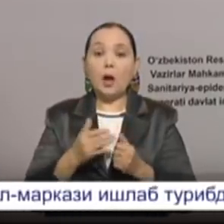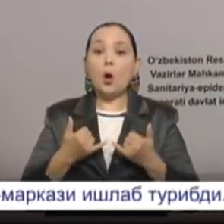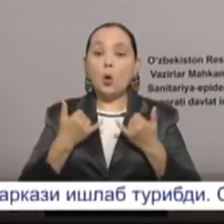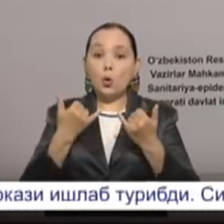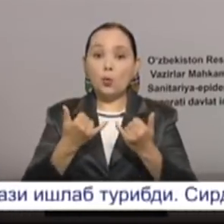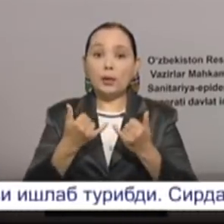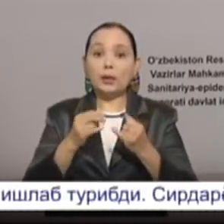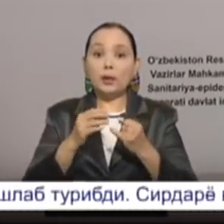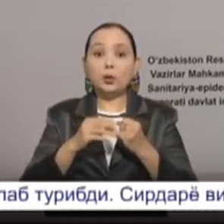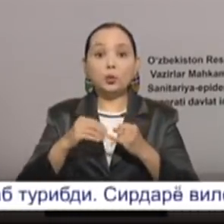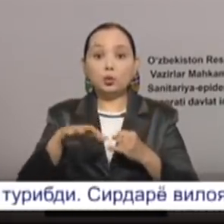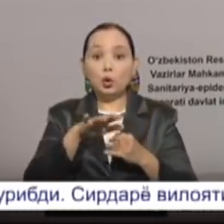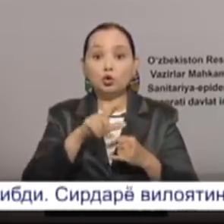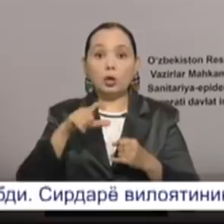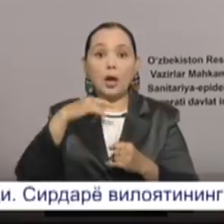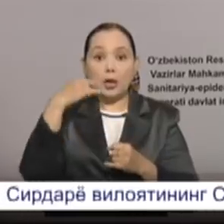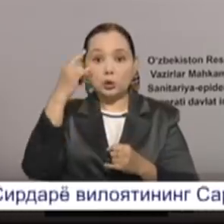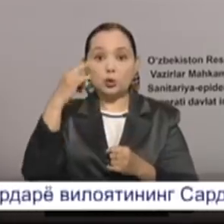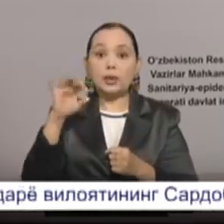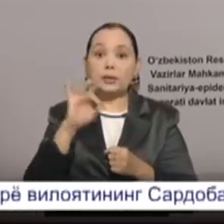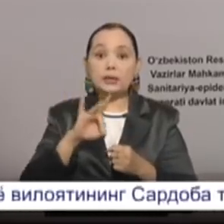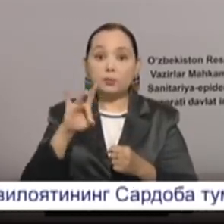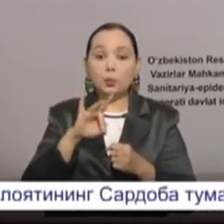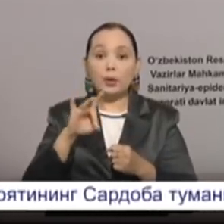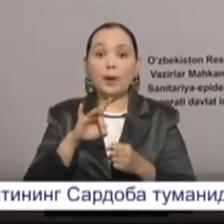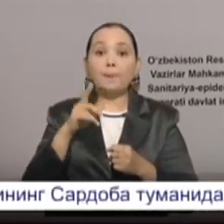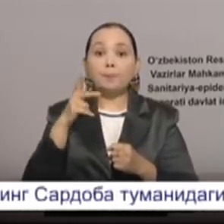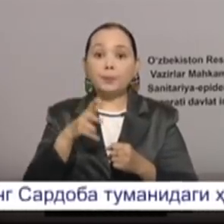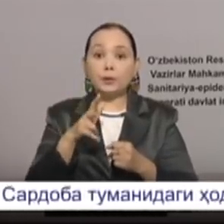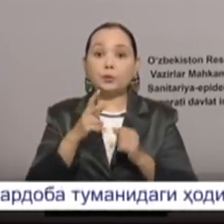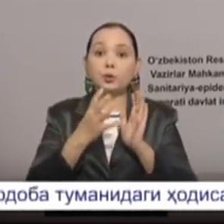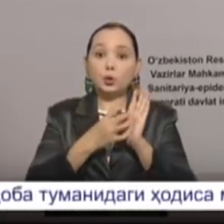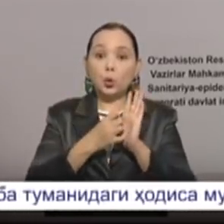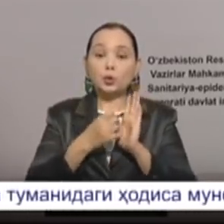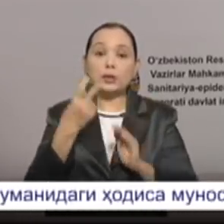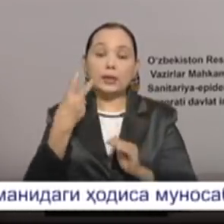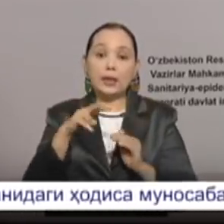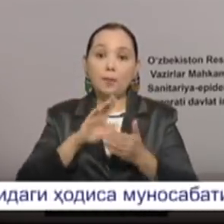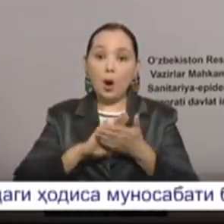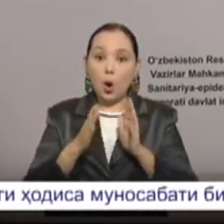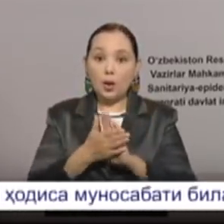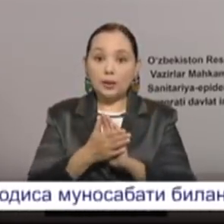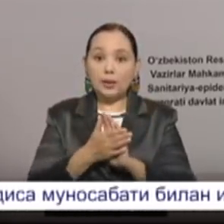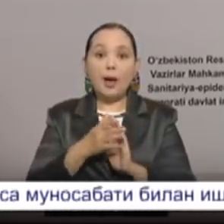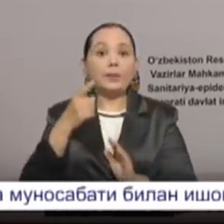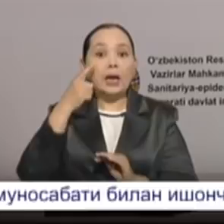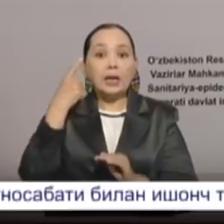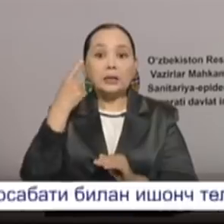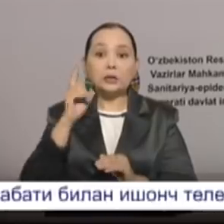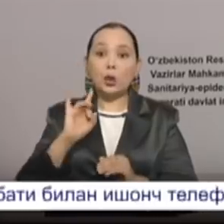Hurmatli yurtdoshlar, Qozog'iston Respublikasida 3920 holatda,